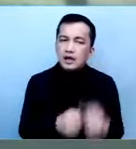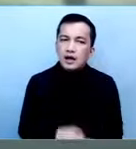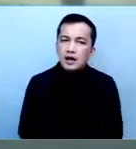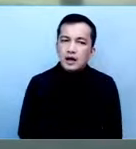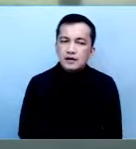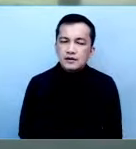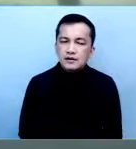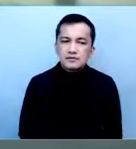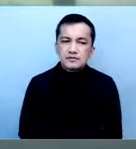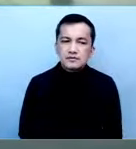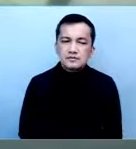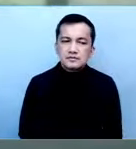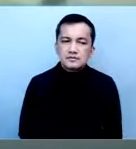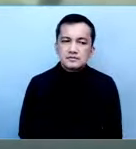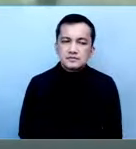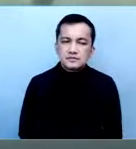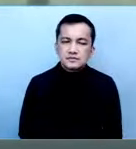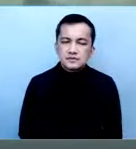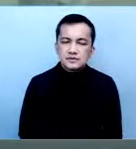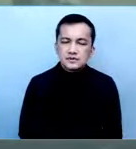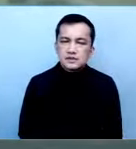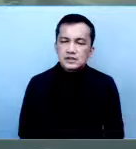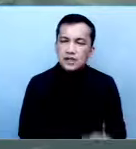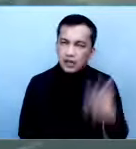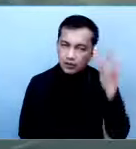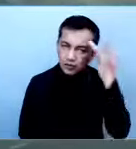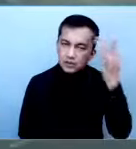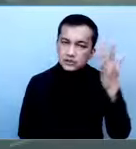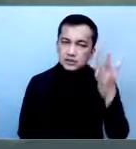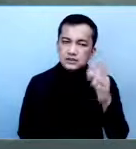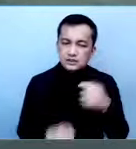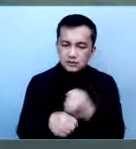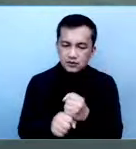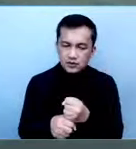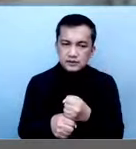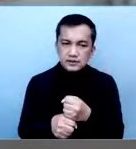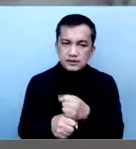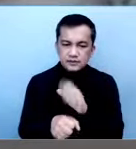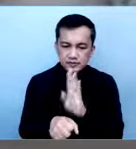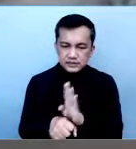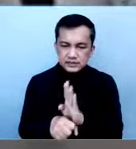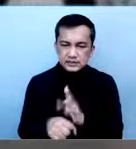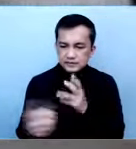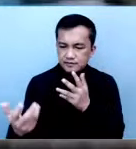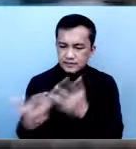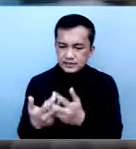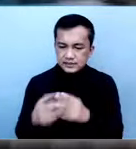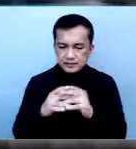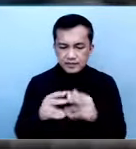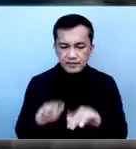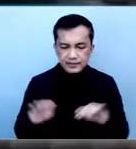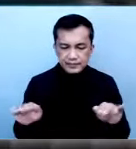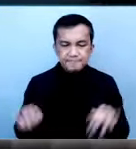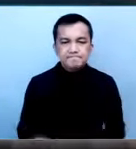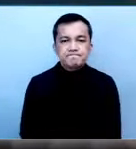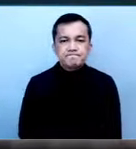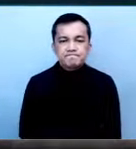parang gumawa ng business na pwede sa mga kids. Mm-hmm. Okay, so, ang first of all